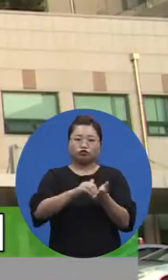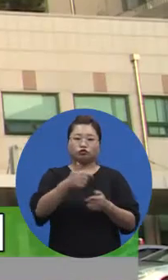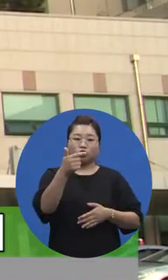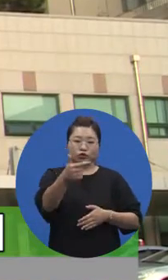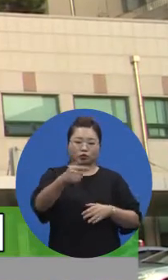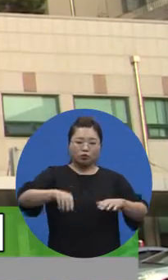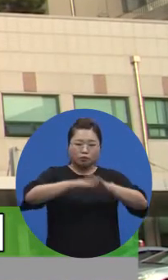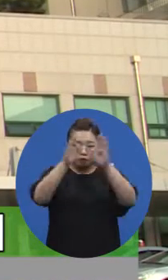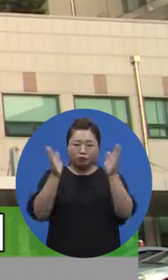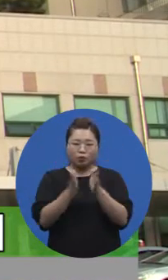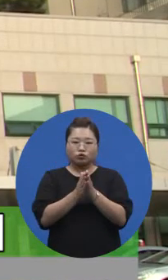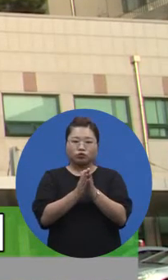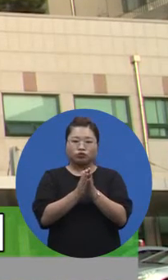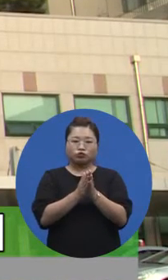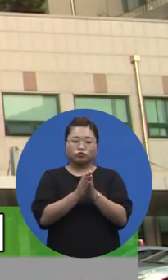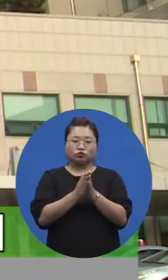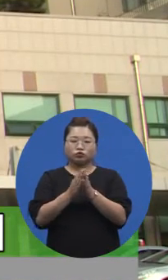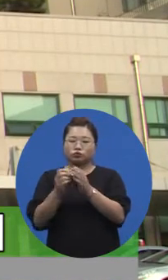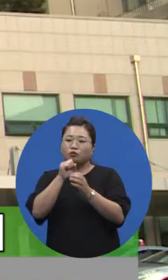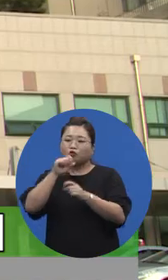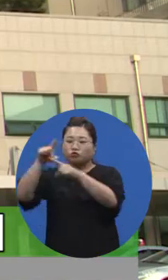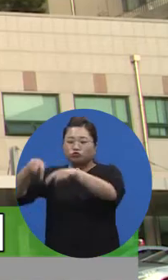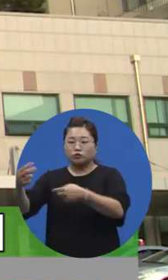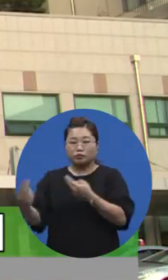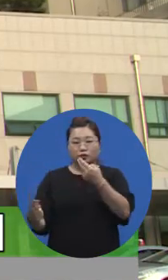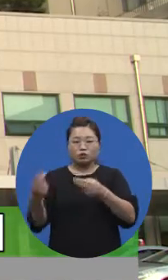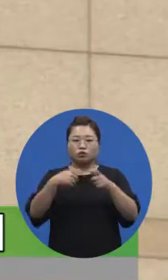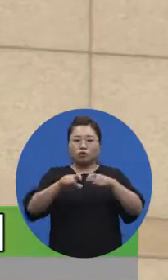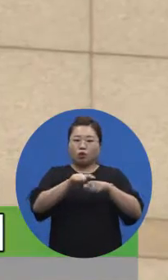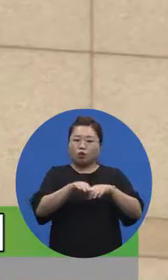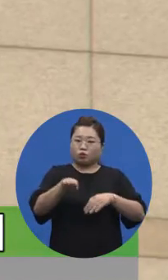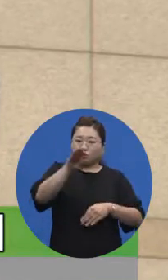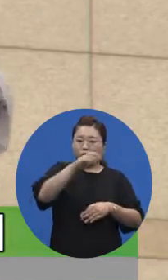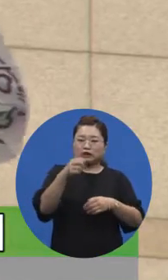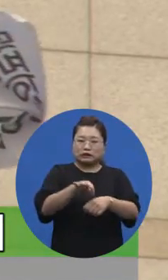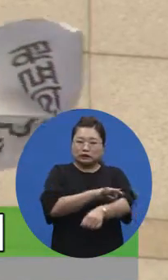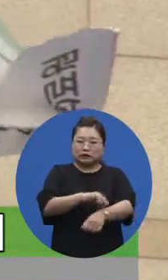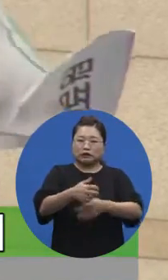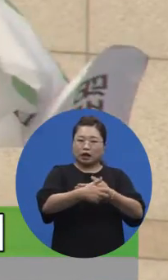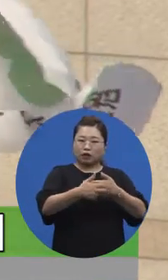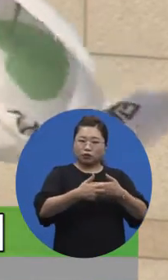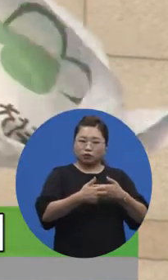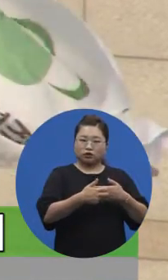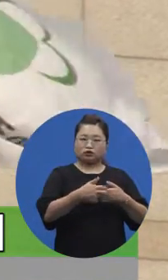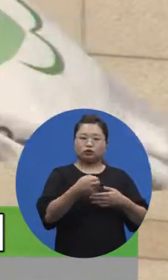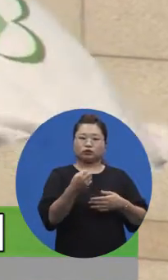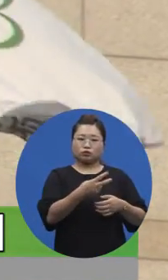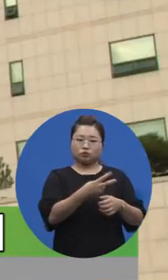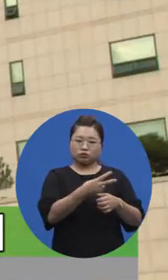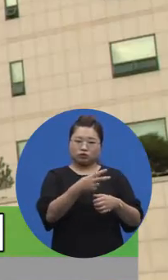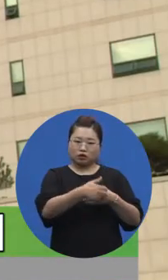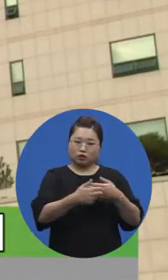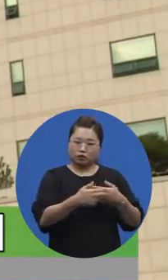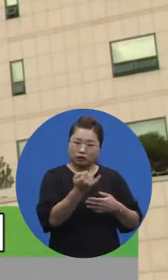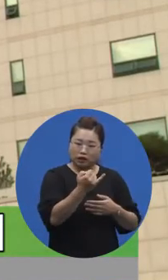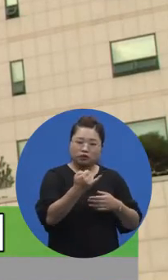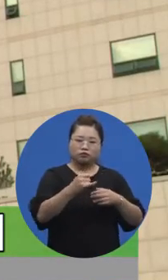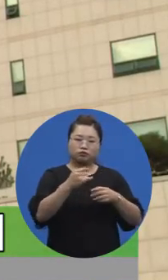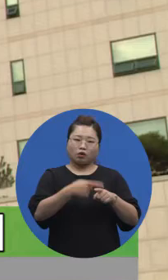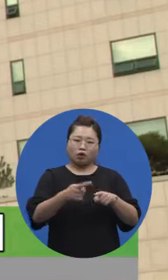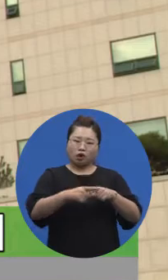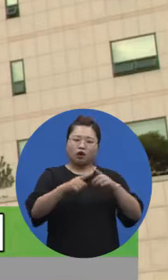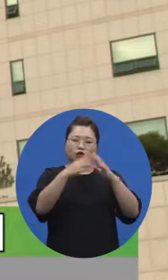항목 모두 전체 병원 평균보다 높았으며 특히 간호사, 의사 서비스와 병원 환경에서 높은